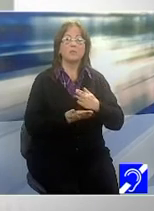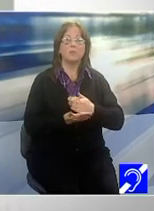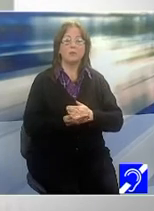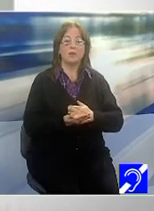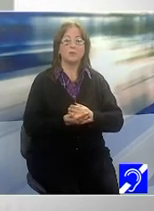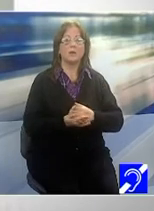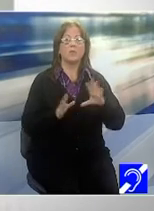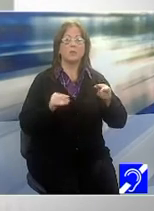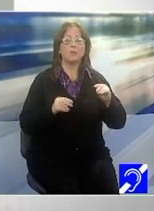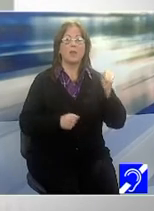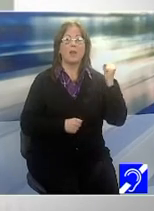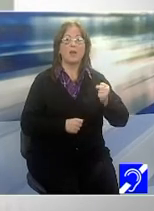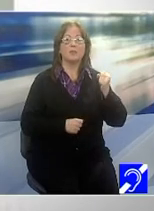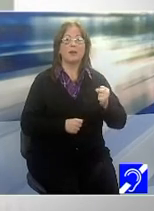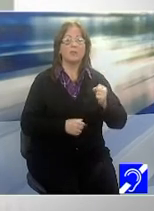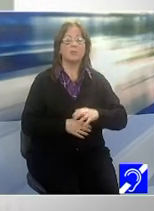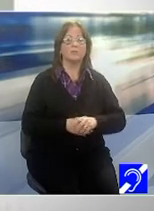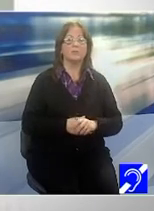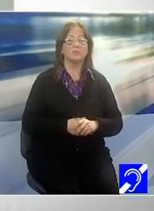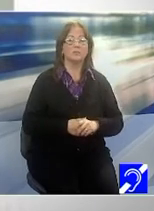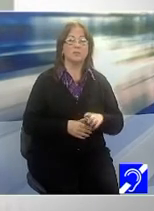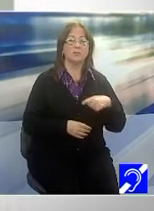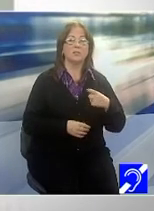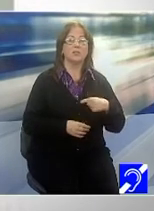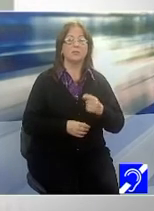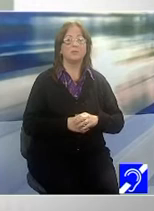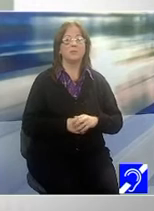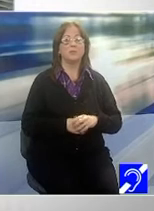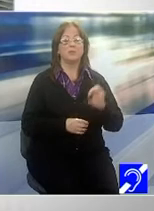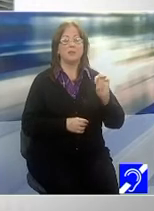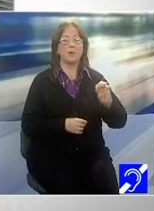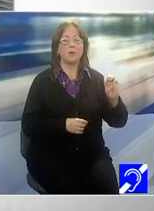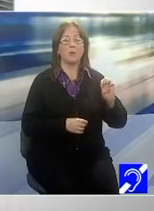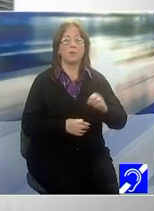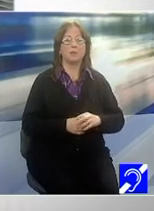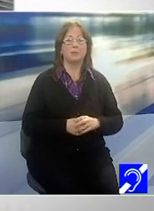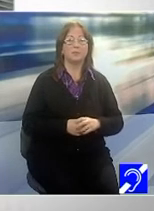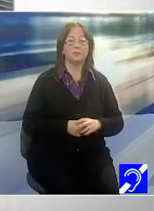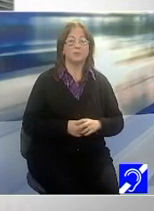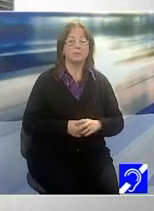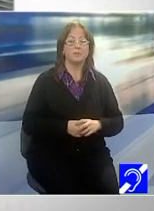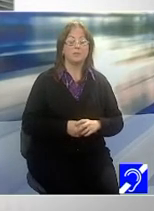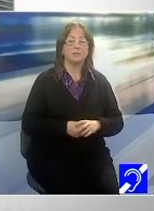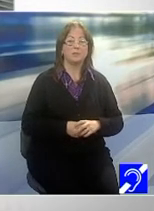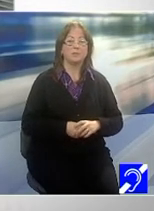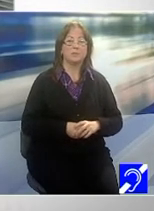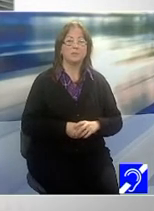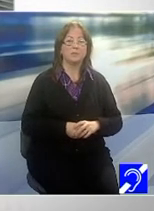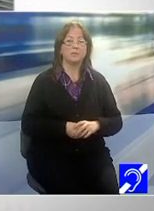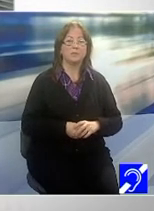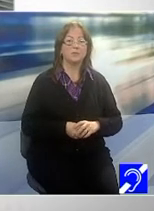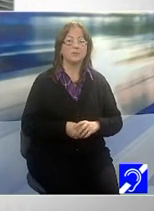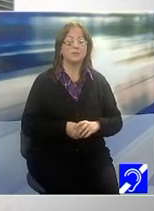teroriste? It's the, how do you see our position, Romanian position, in